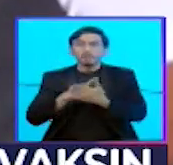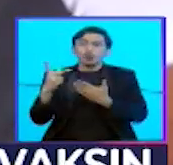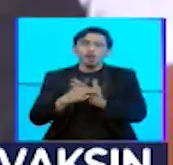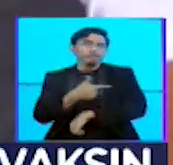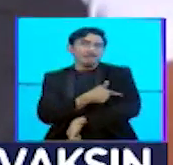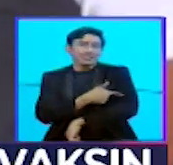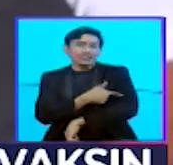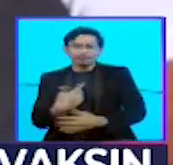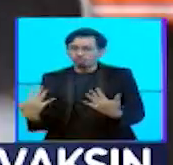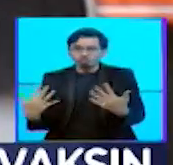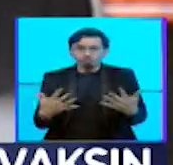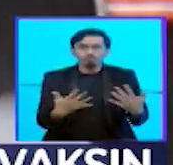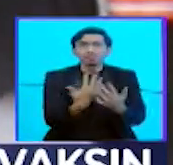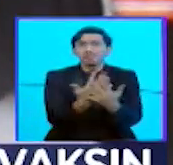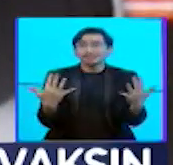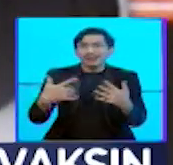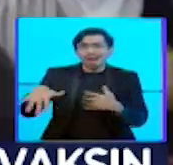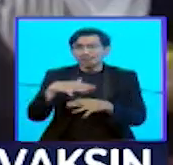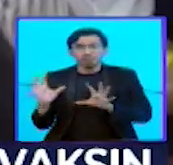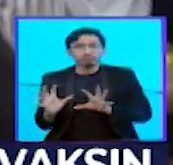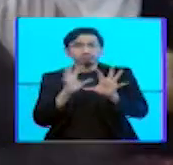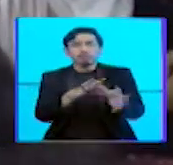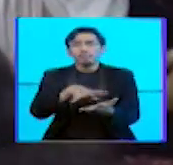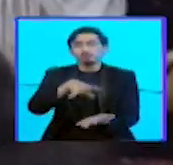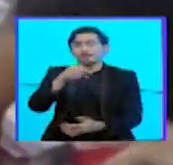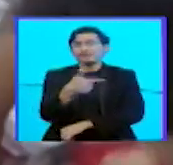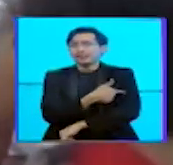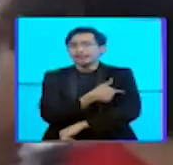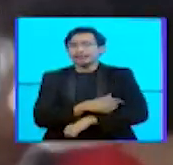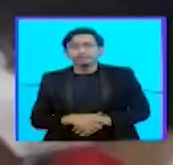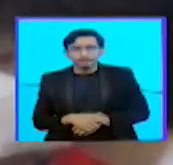di sentra-sentra vaksinasi. Dari Bandung, Jawa Barat, Diki Wismara, iNews melaporkan.